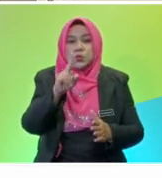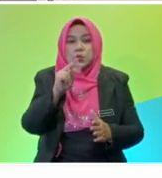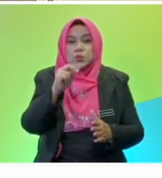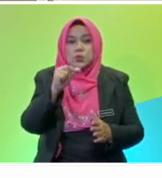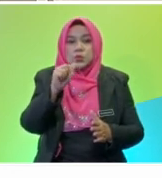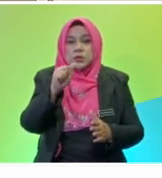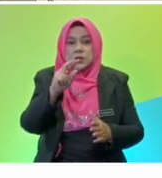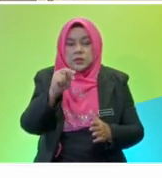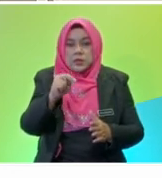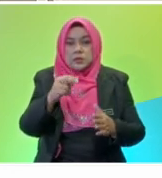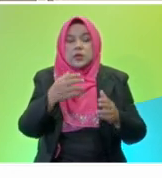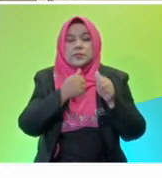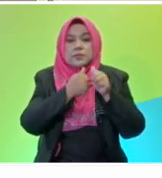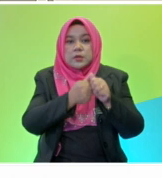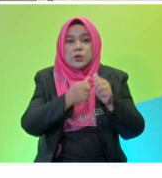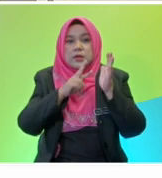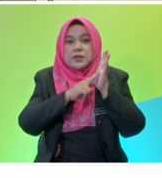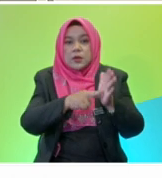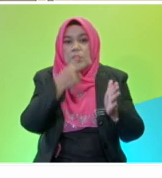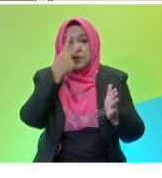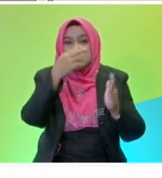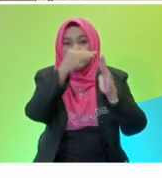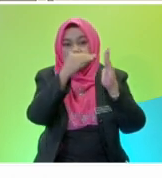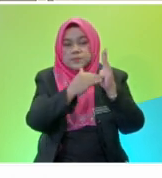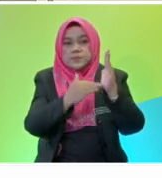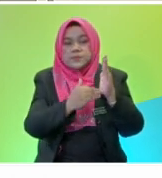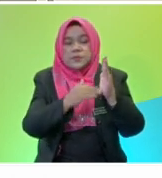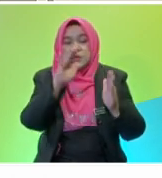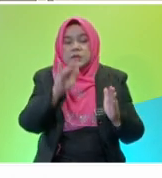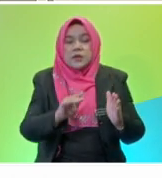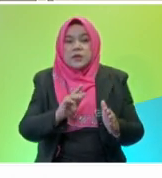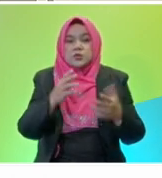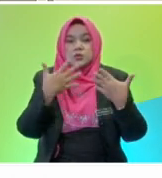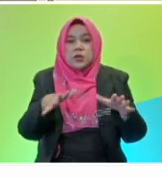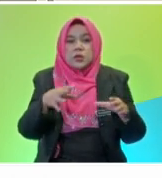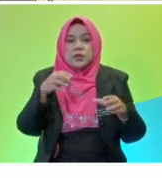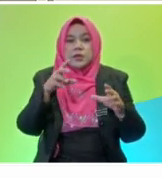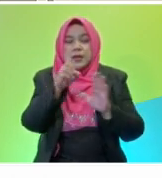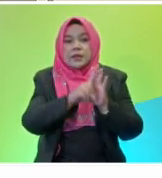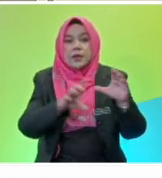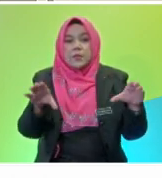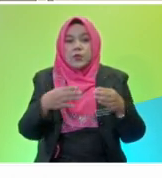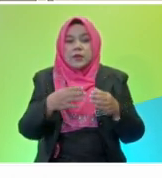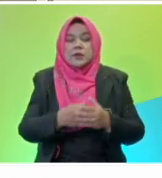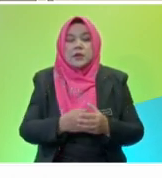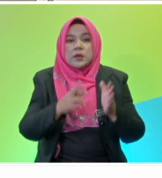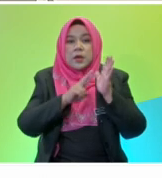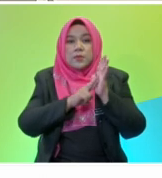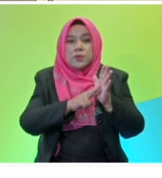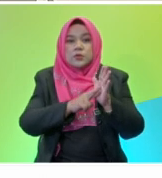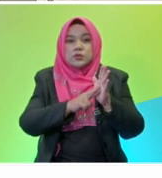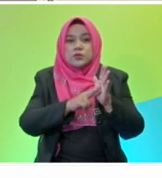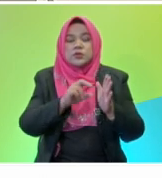dari SMA yang telah dibuat sepanjang PDP bermain gamelan Oke seterusnya sih merujuk kepada standar